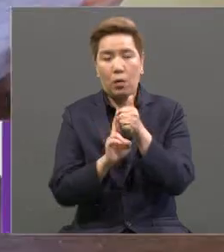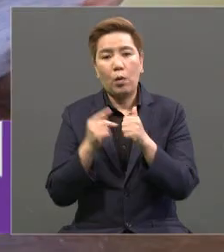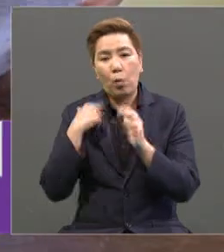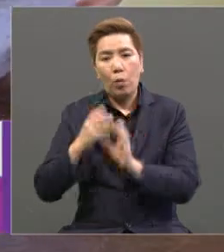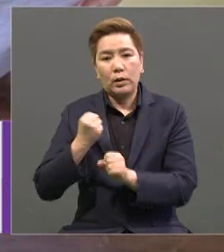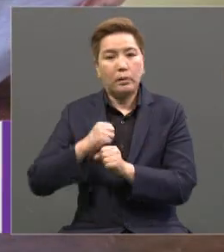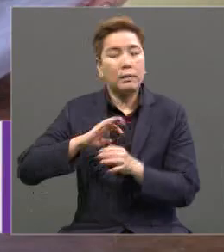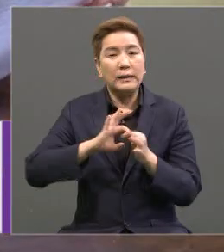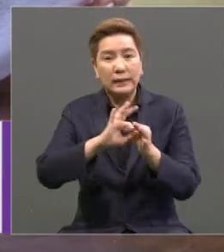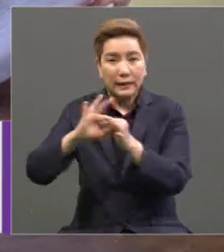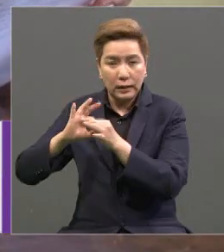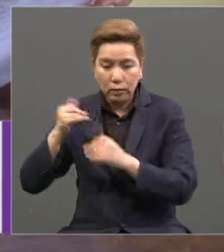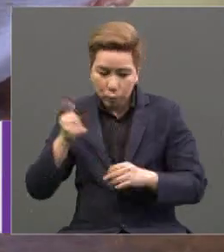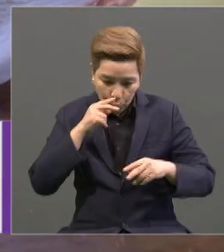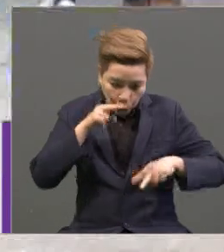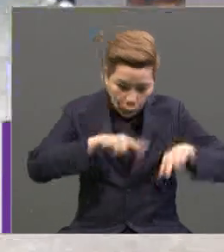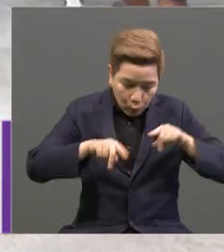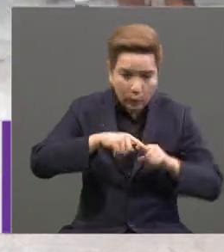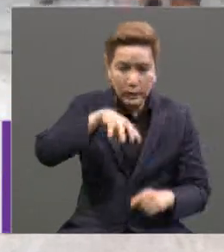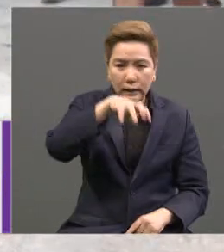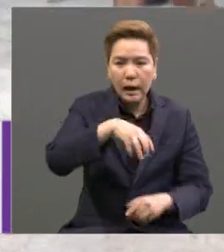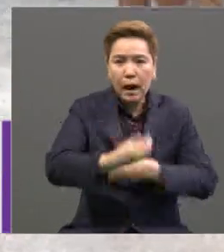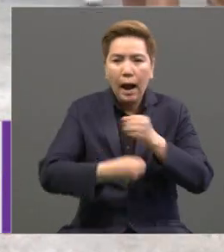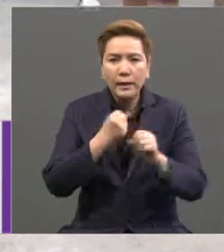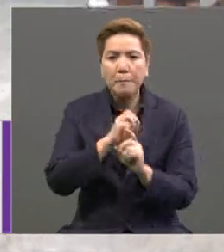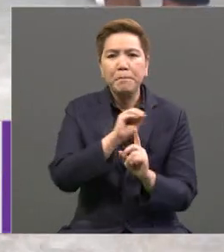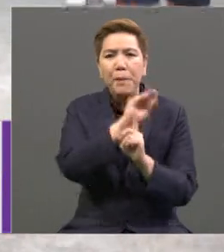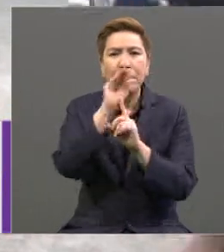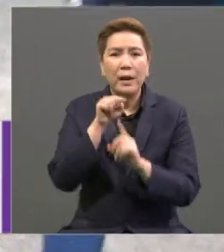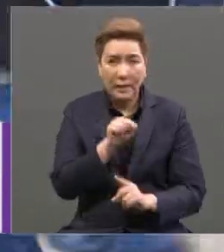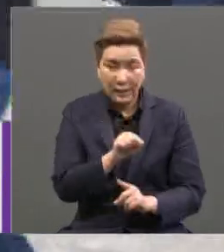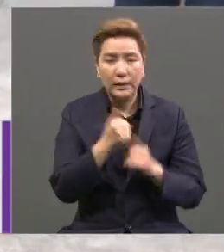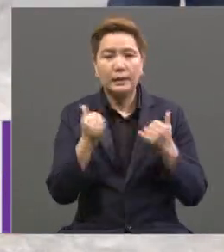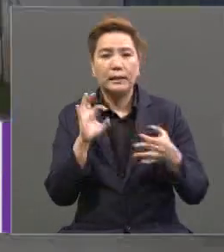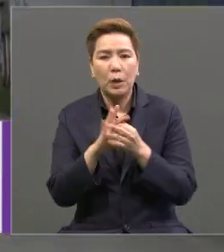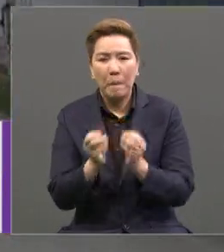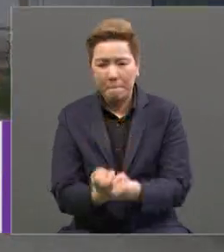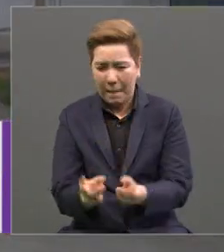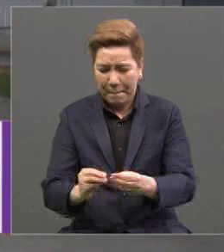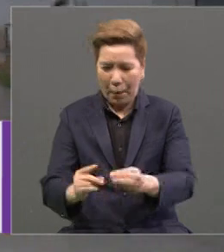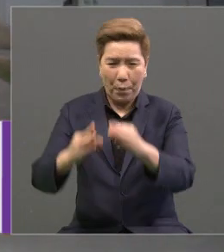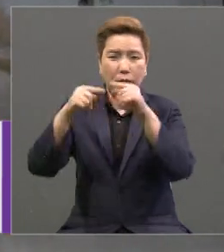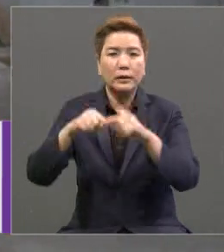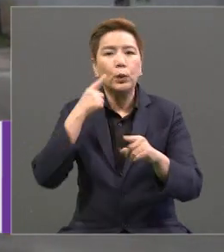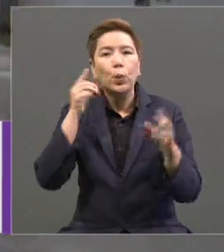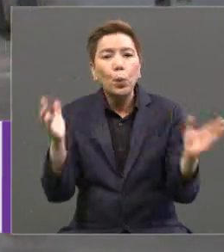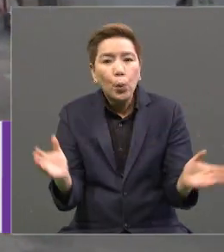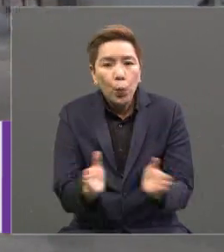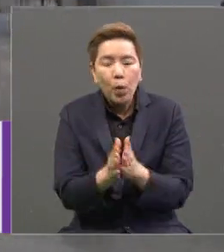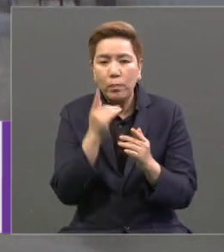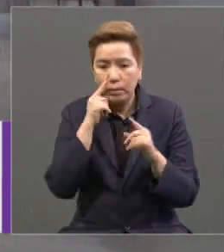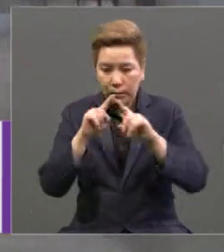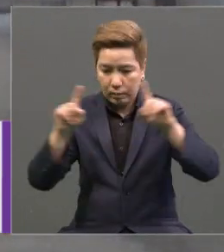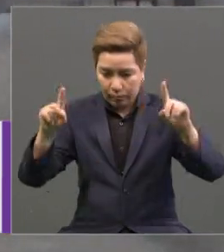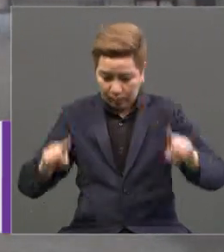หน้าที่ที่เกี่ยวข้องลงพื้นที่ตรวจสถานประกอบการที่จำหน่ายประทัดดอกไม้เพลิงรวมถึงประทัดไฟนะครับรวมทั้งตรวจสอบ